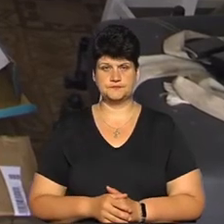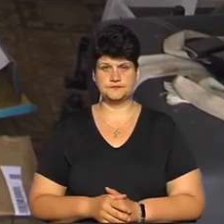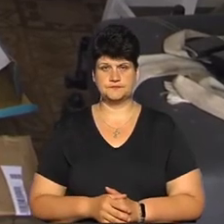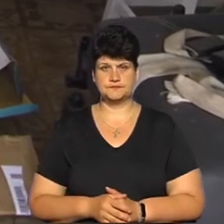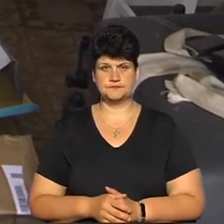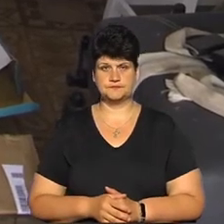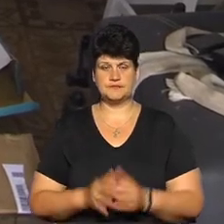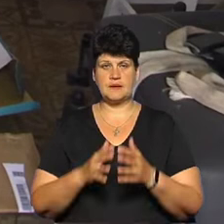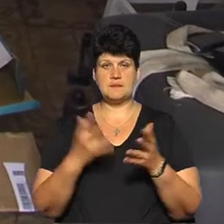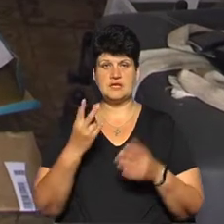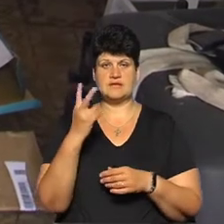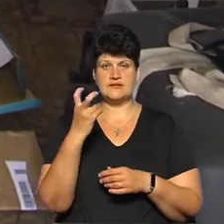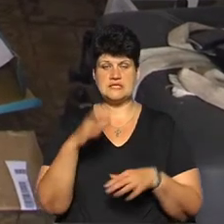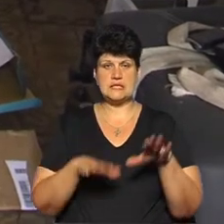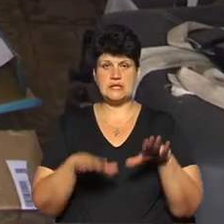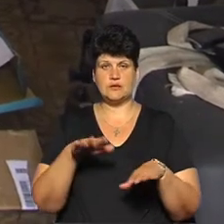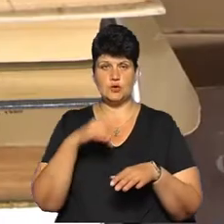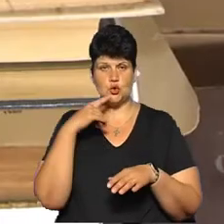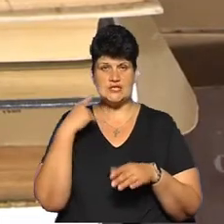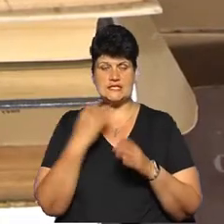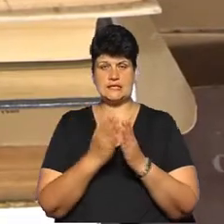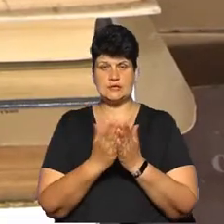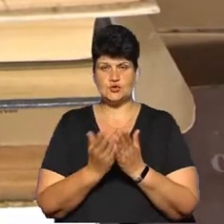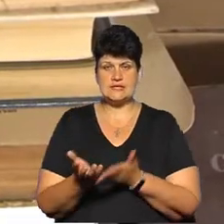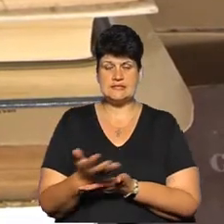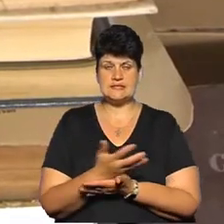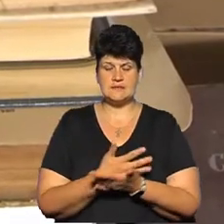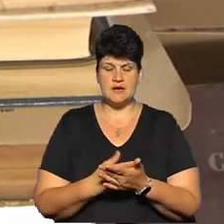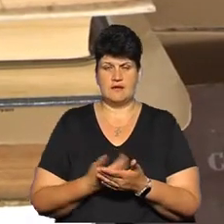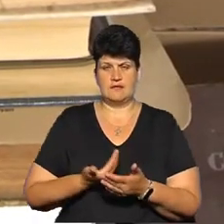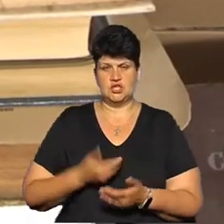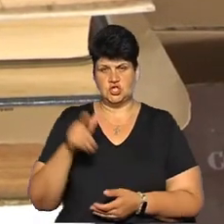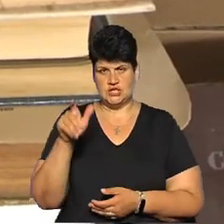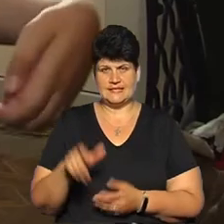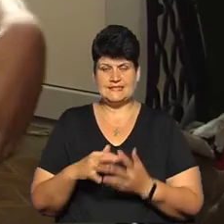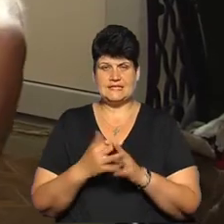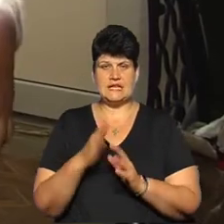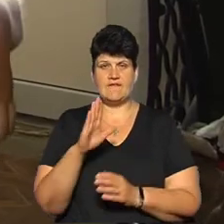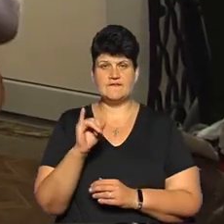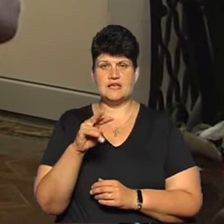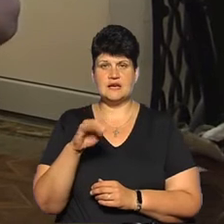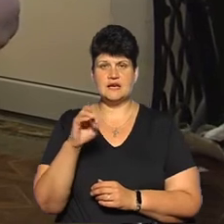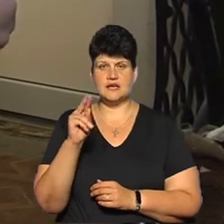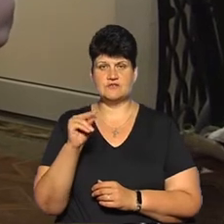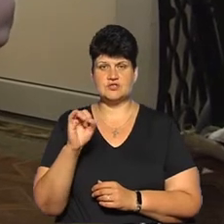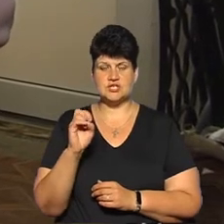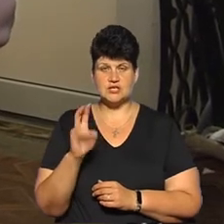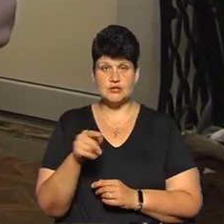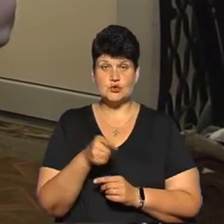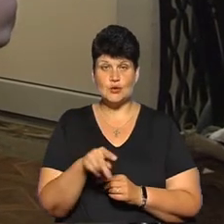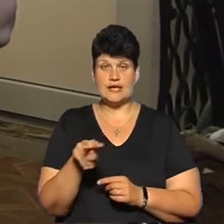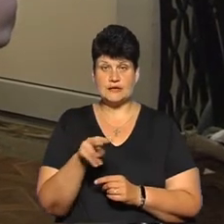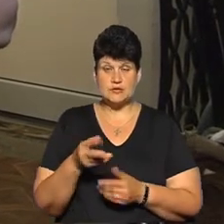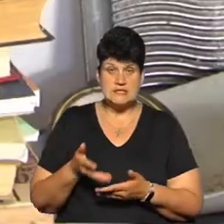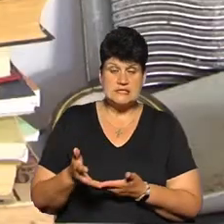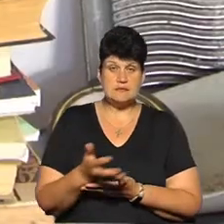Понад 200 кілограмів російських книжок зібрав житель села Вільхівчик Гусятинської громади Іван Космина. За його словами, цю літературу